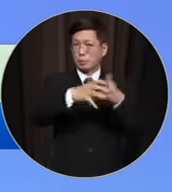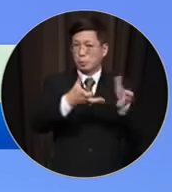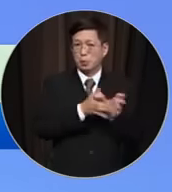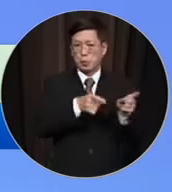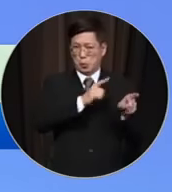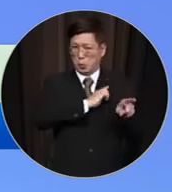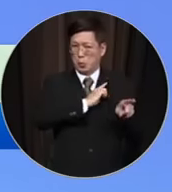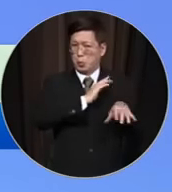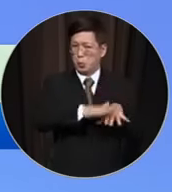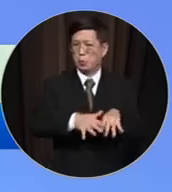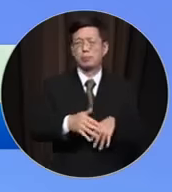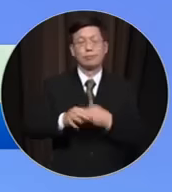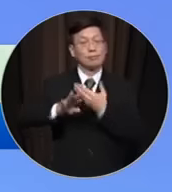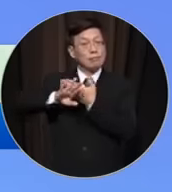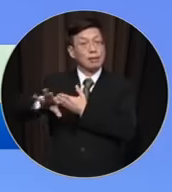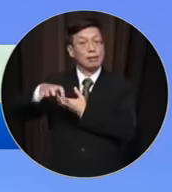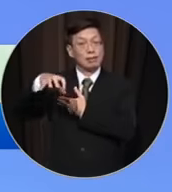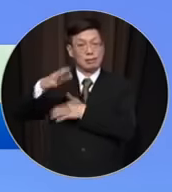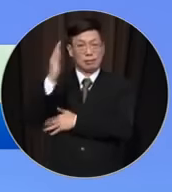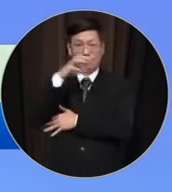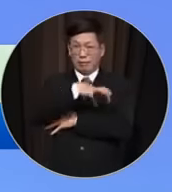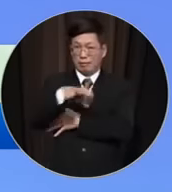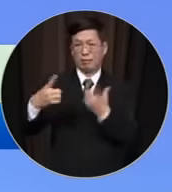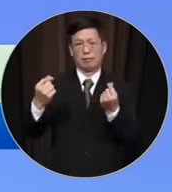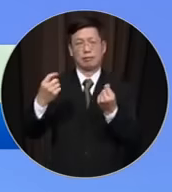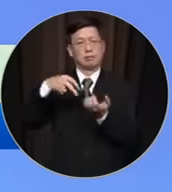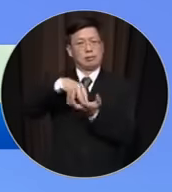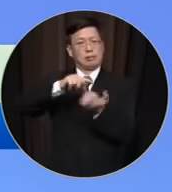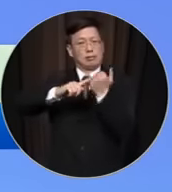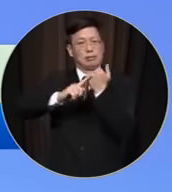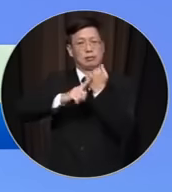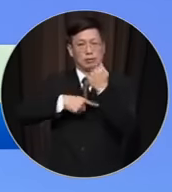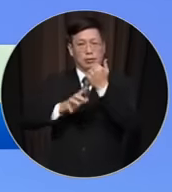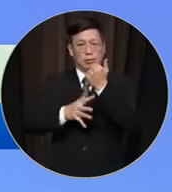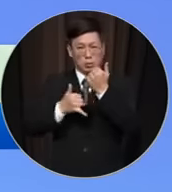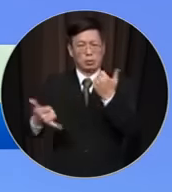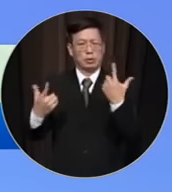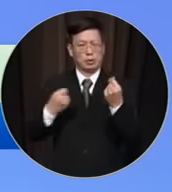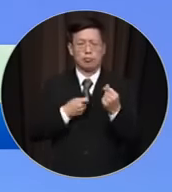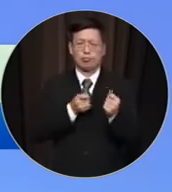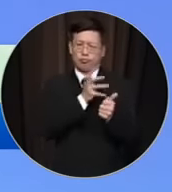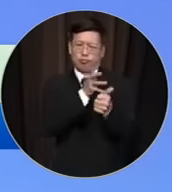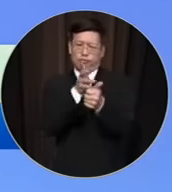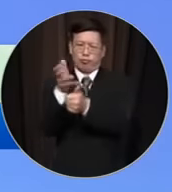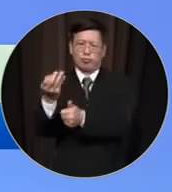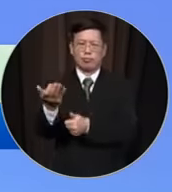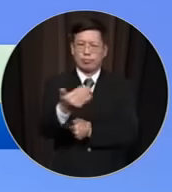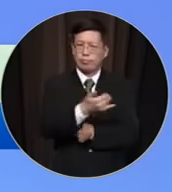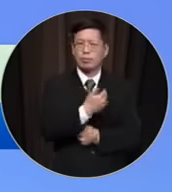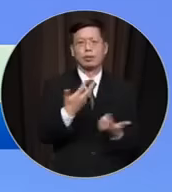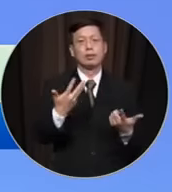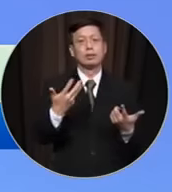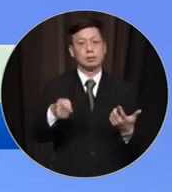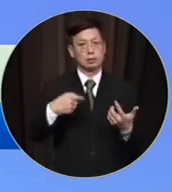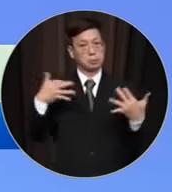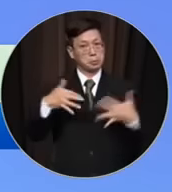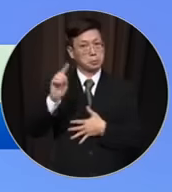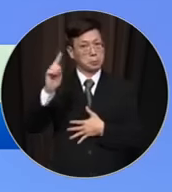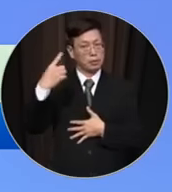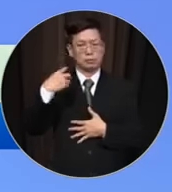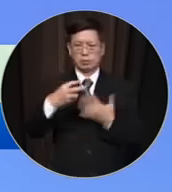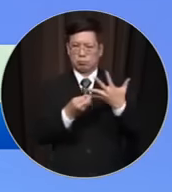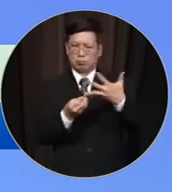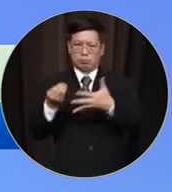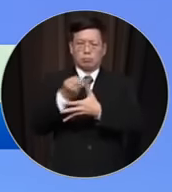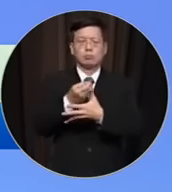况，其他的部门在不同的立法院的委员会都可能面临到同样的问题，所以这个问题的格局应该要再拉